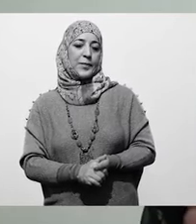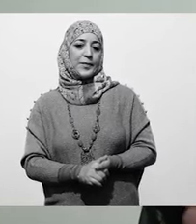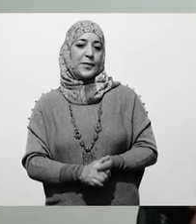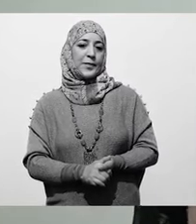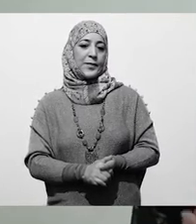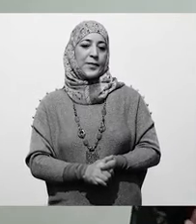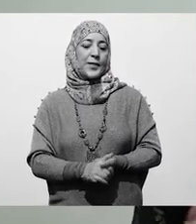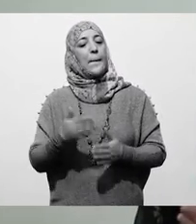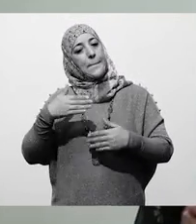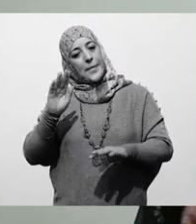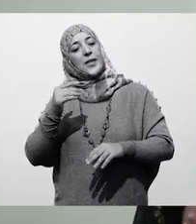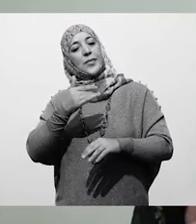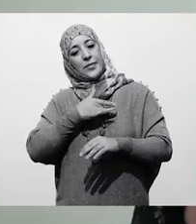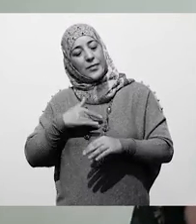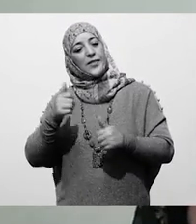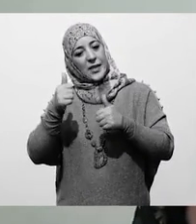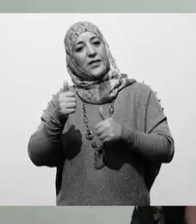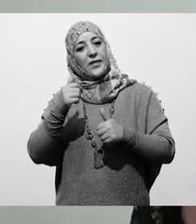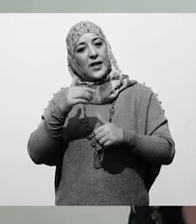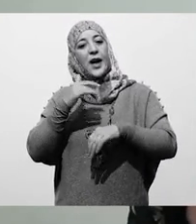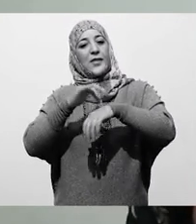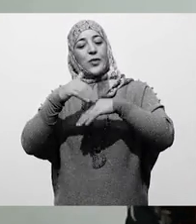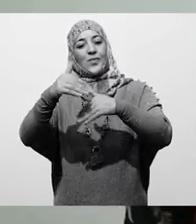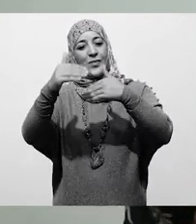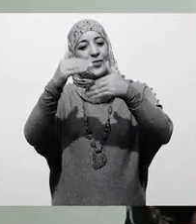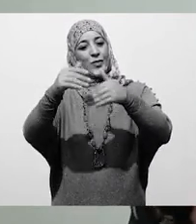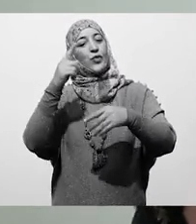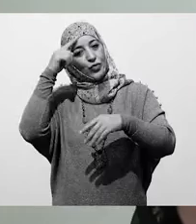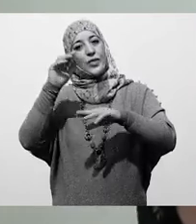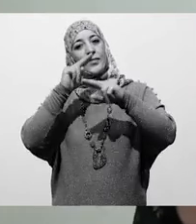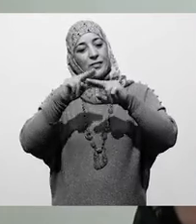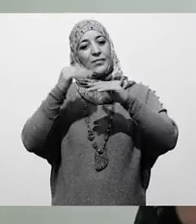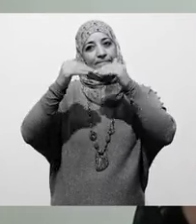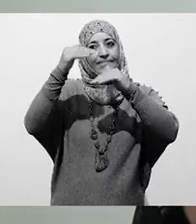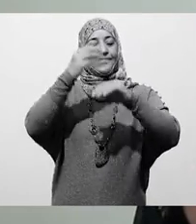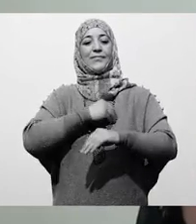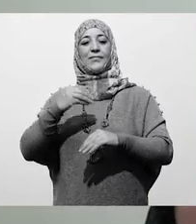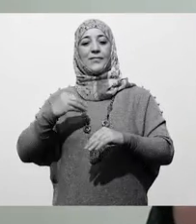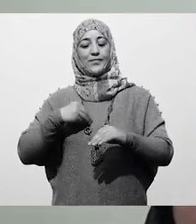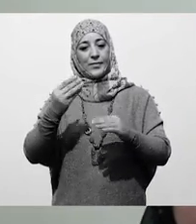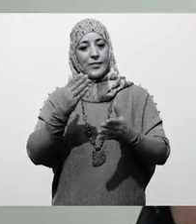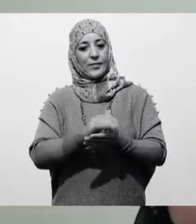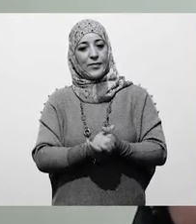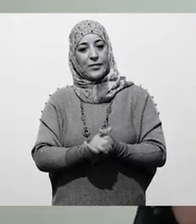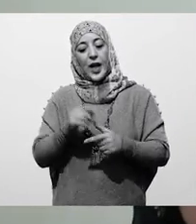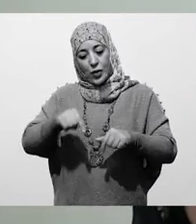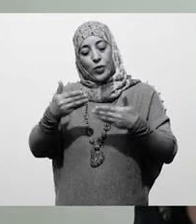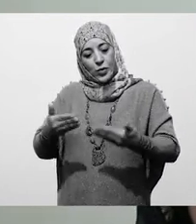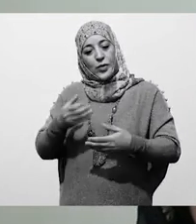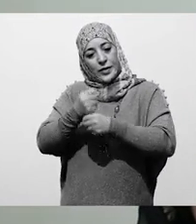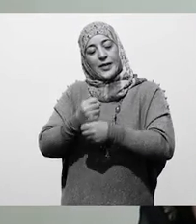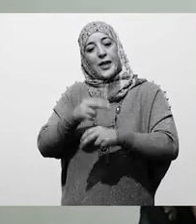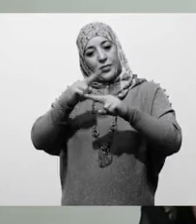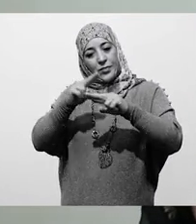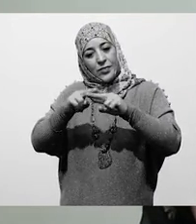un retard psychomoteur. Et ça va, avec le temps, il va se régler, mais on ne voit pas de progression. Alors, on est en train de